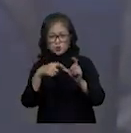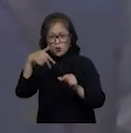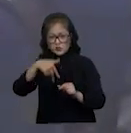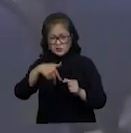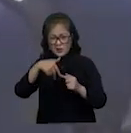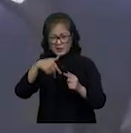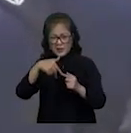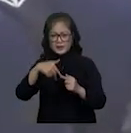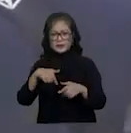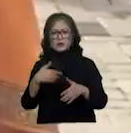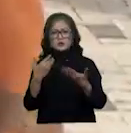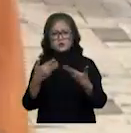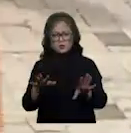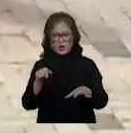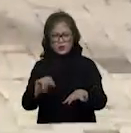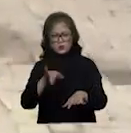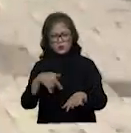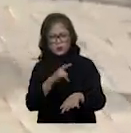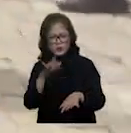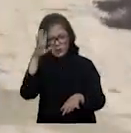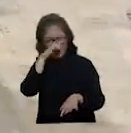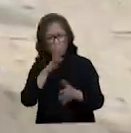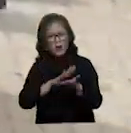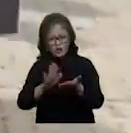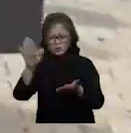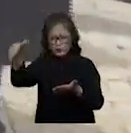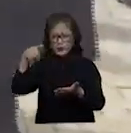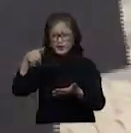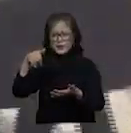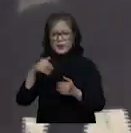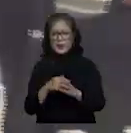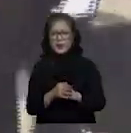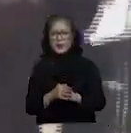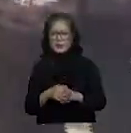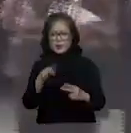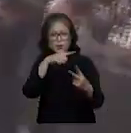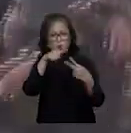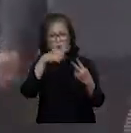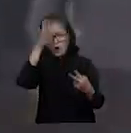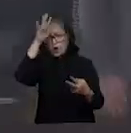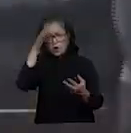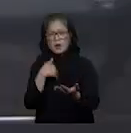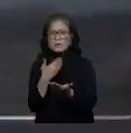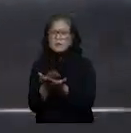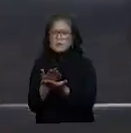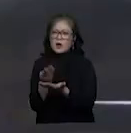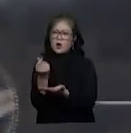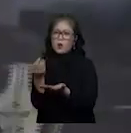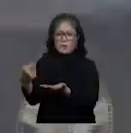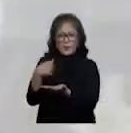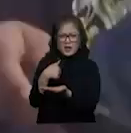warga. Warga nekat memaksa bertemu Presiden untuk menagih uang pembayaran lahannya yang digunakan pemerintah membangun lintasan rel kereta api.